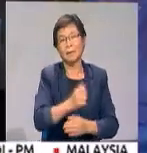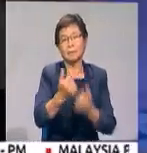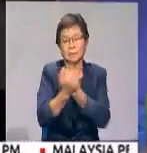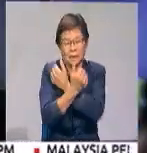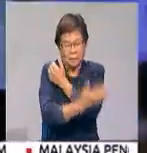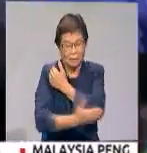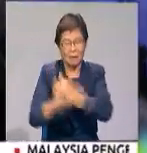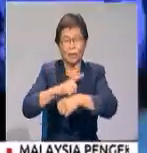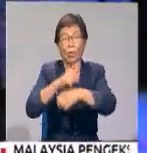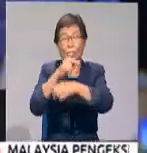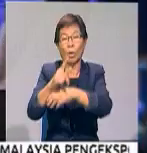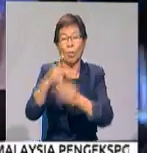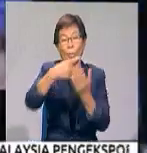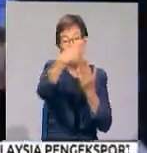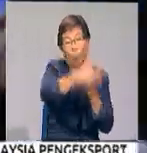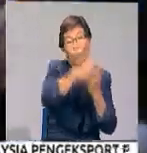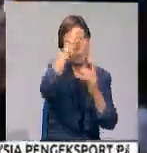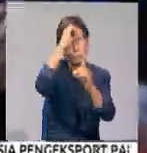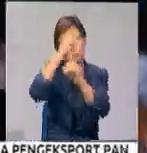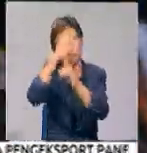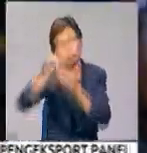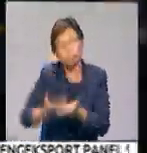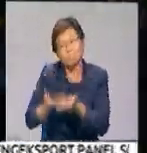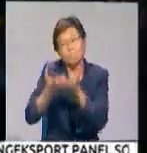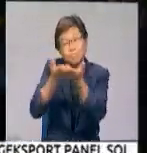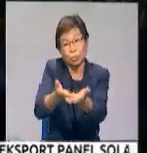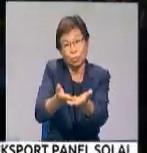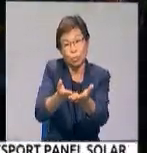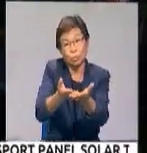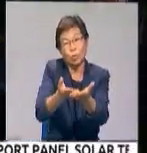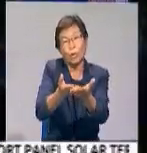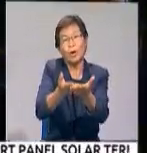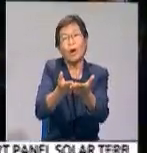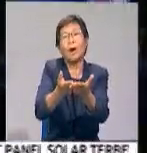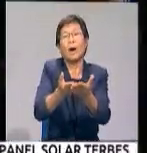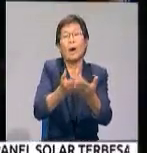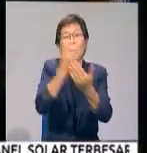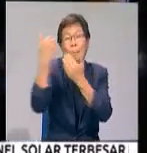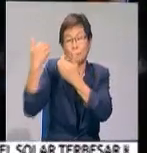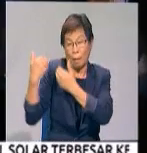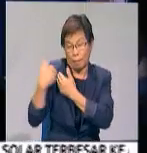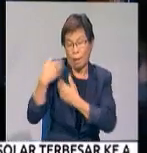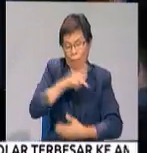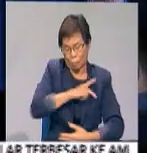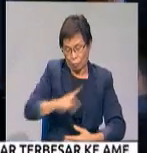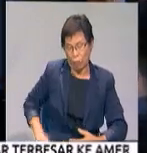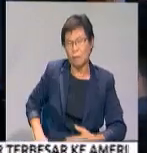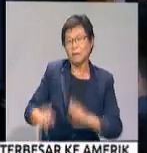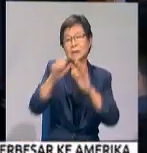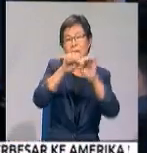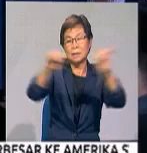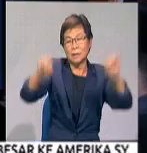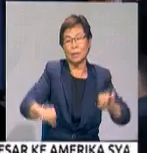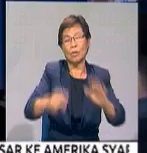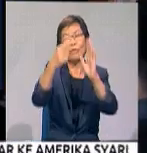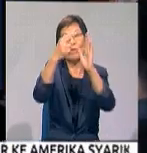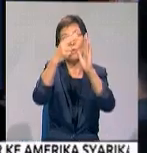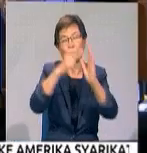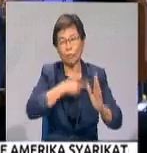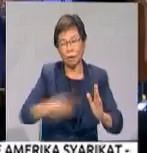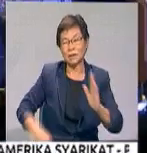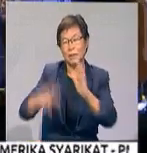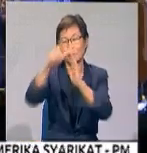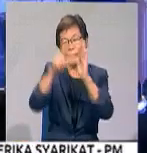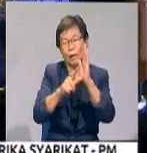di Ibu Negara. Program ini bertujuan mengetengahkan peranan institusi diraja, sistem raja berperlembagaan, konsep patriotisme